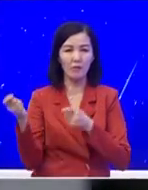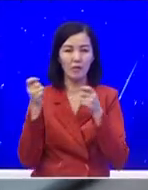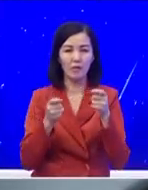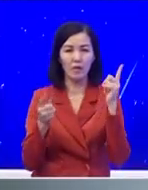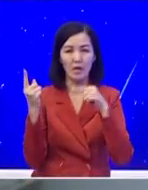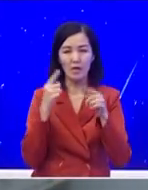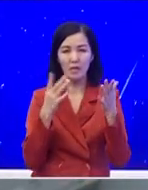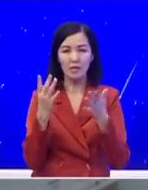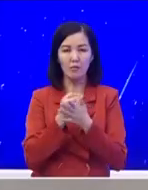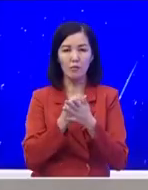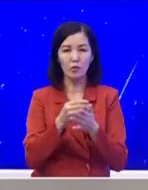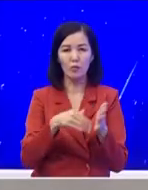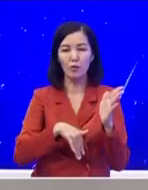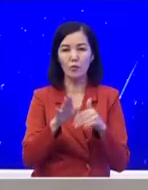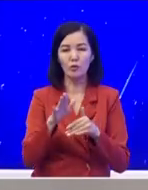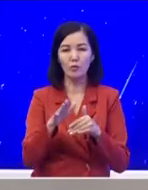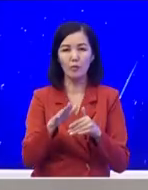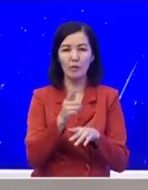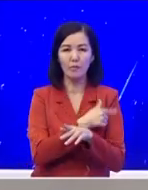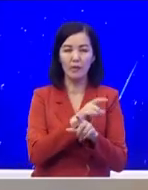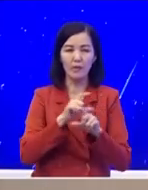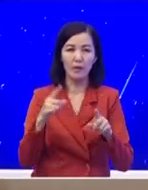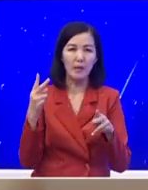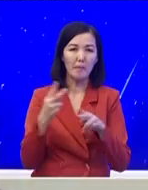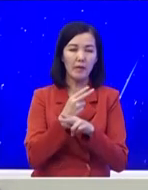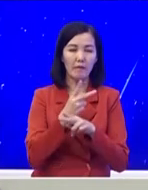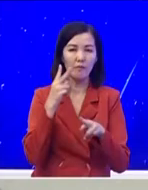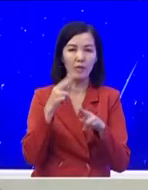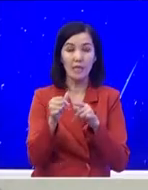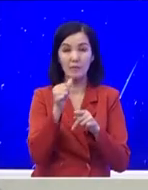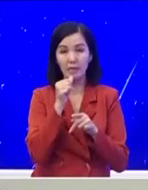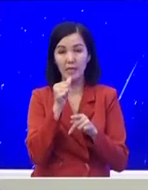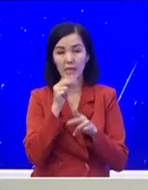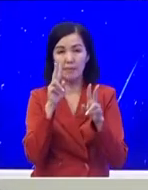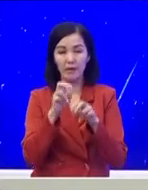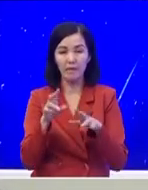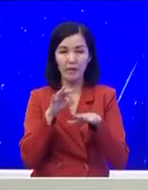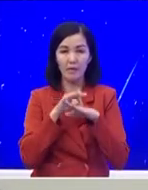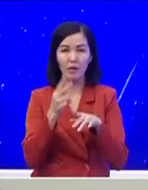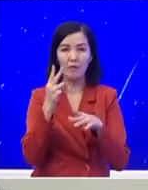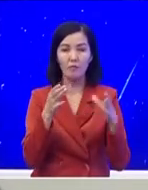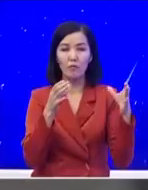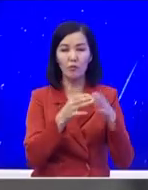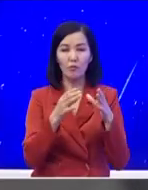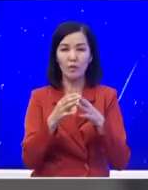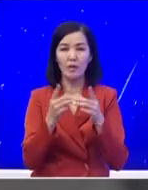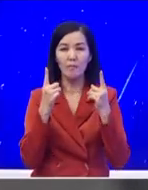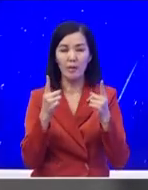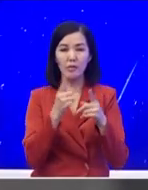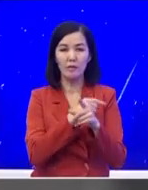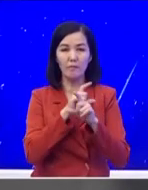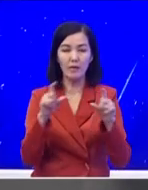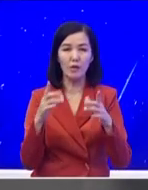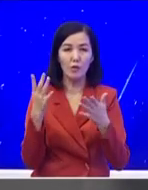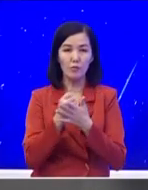Разработанный лучшими российскими учеными, препарат успешно завершил первую фазу испытаний. Проверки проводили в двух крупных московских больницах. В случае